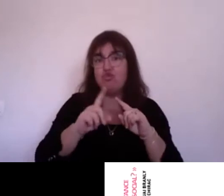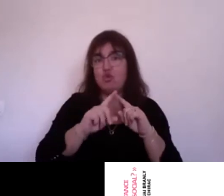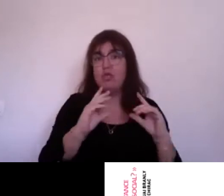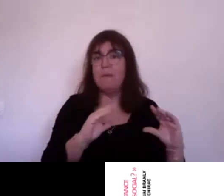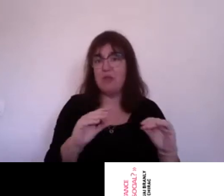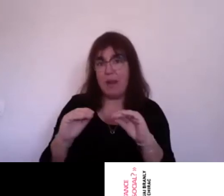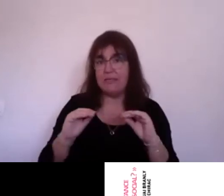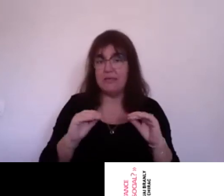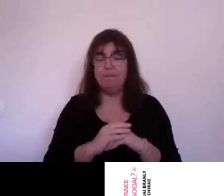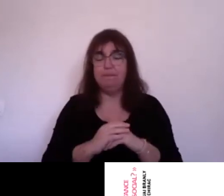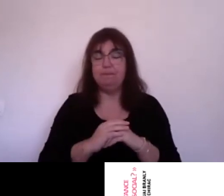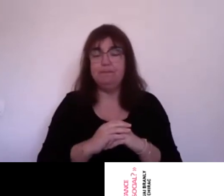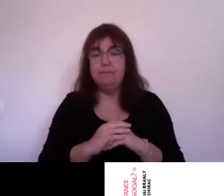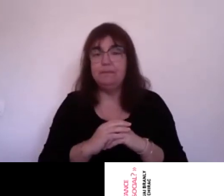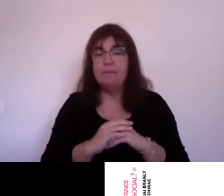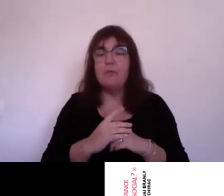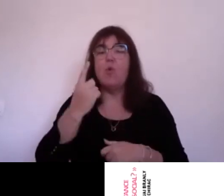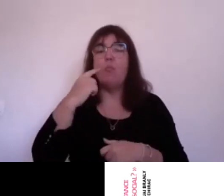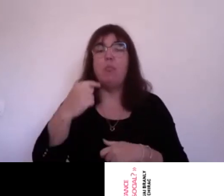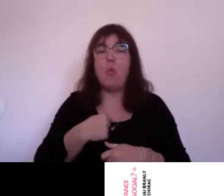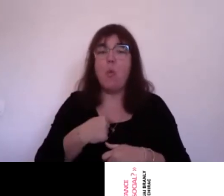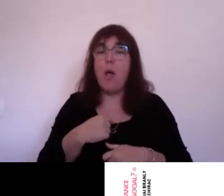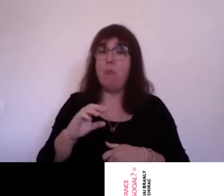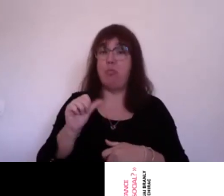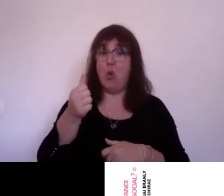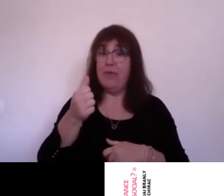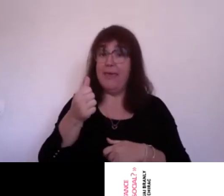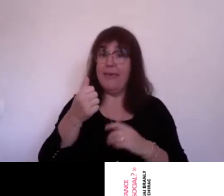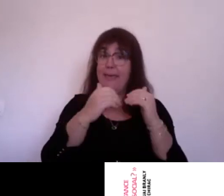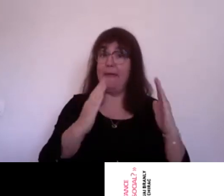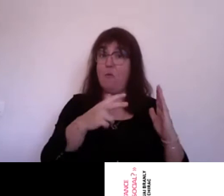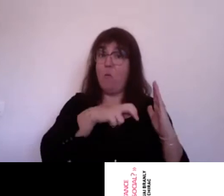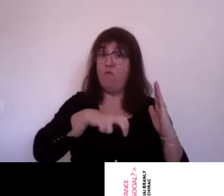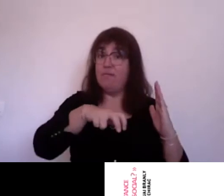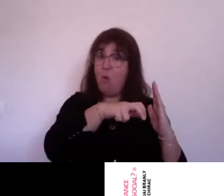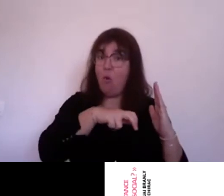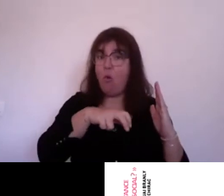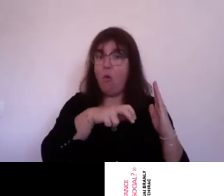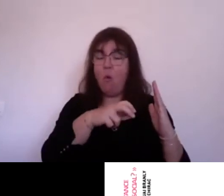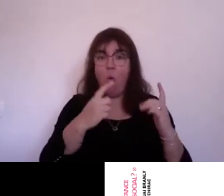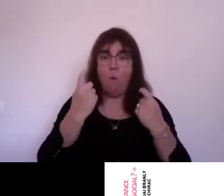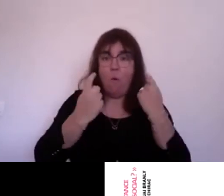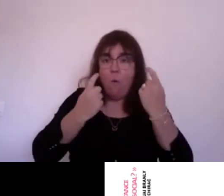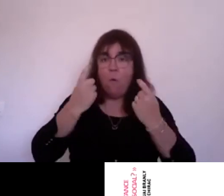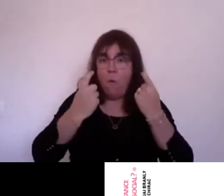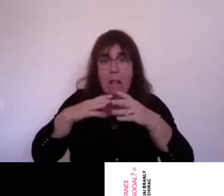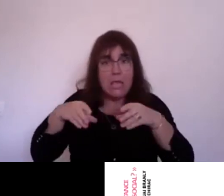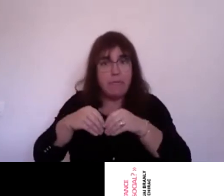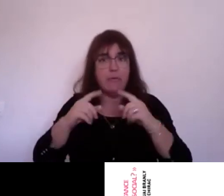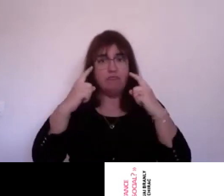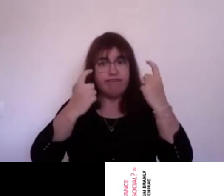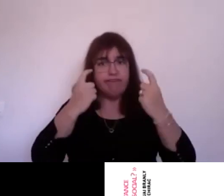parallèle. Donc, en fait, pendant le premier confinement, on s'est posé beaucoup de questions. Comment on